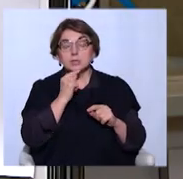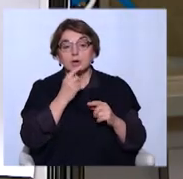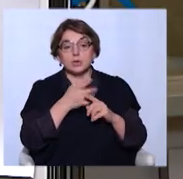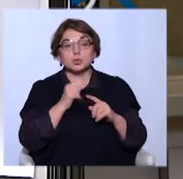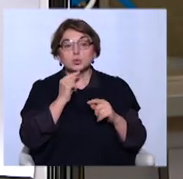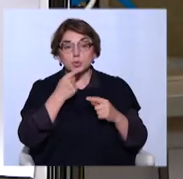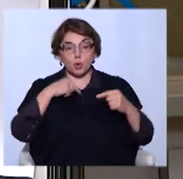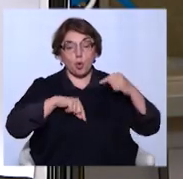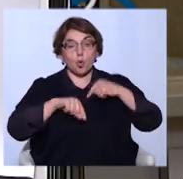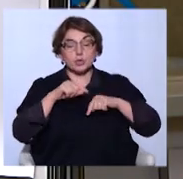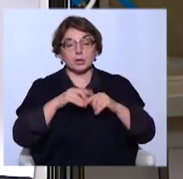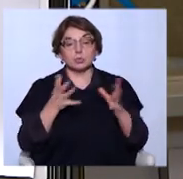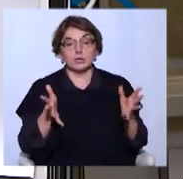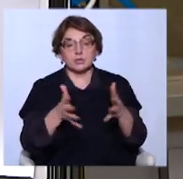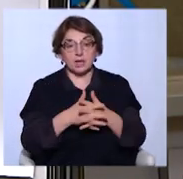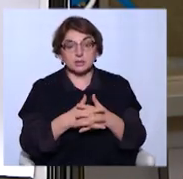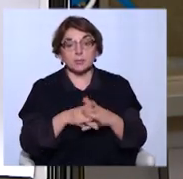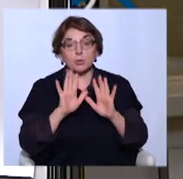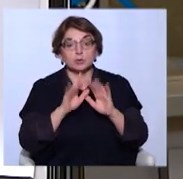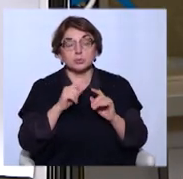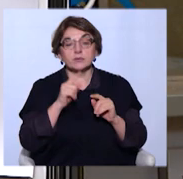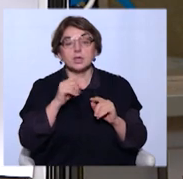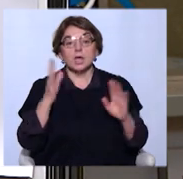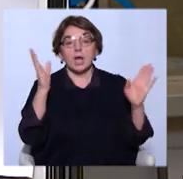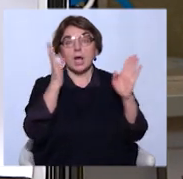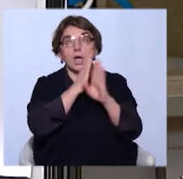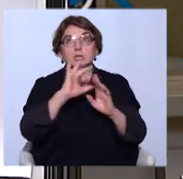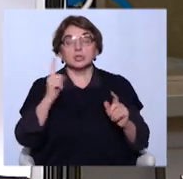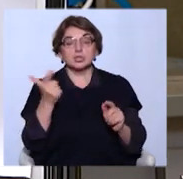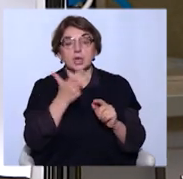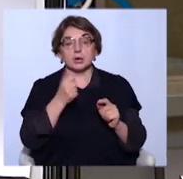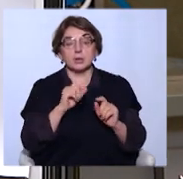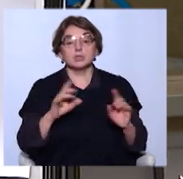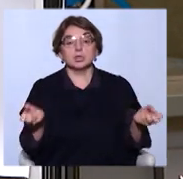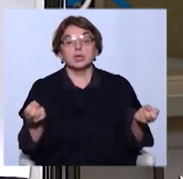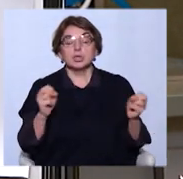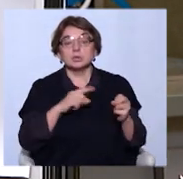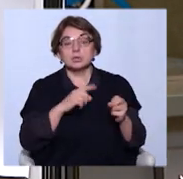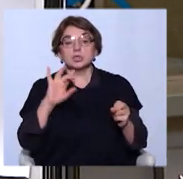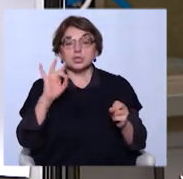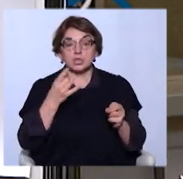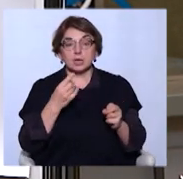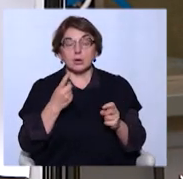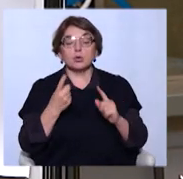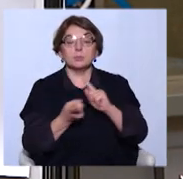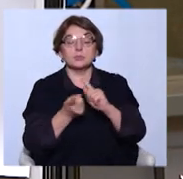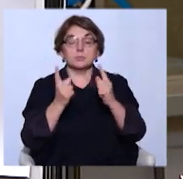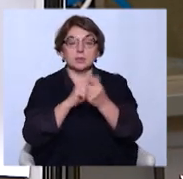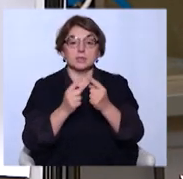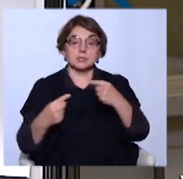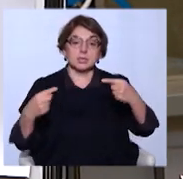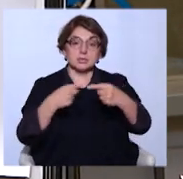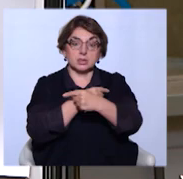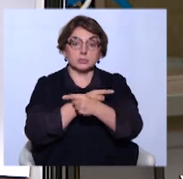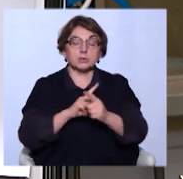უფრო რთული ორგანული ნაერთია, მხოლოდ უნდა ვიცოდეთ, რომ ის ჰაერი ჟანგბადით იჟანგება, ხოლო მისი საპირისპირო